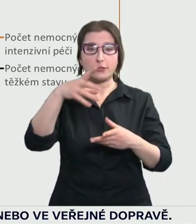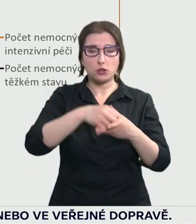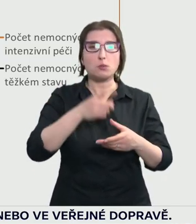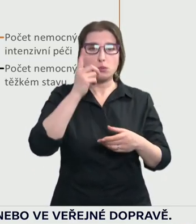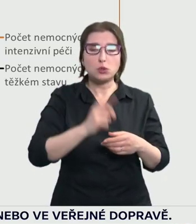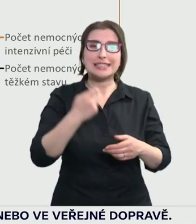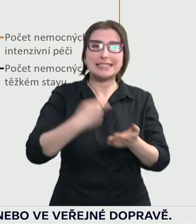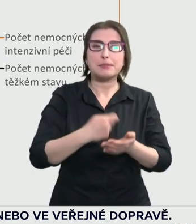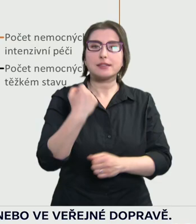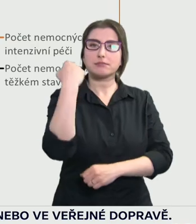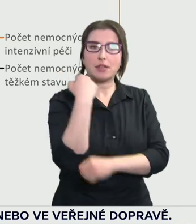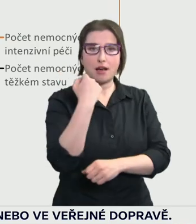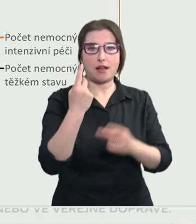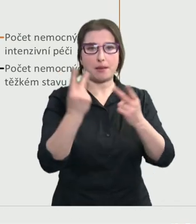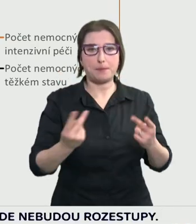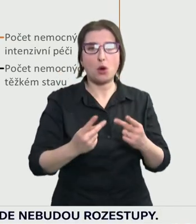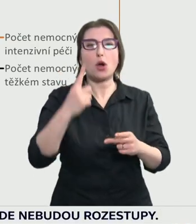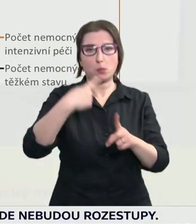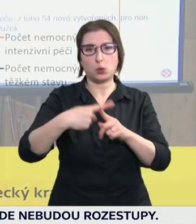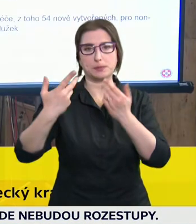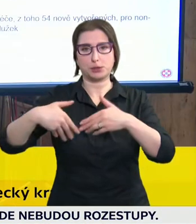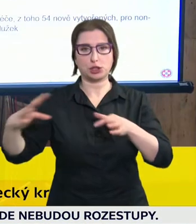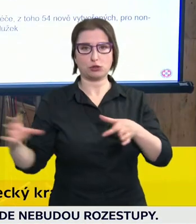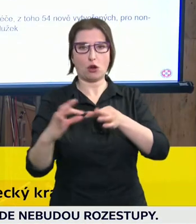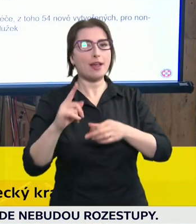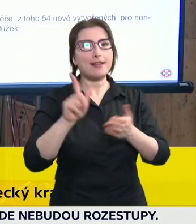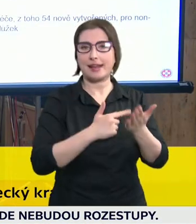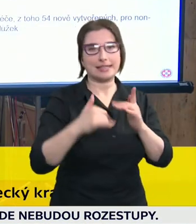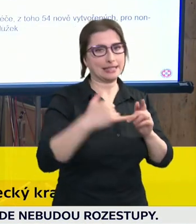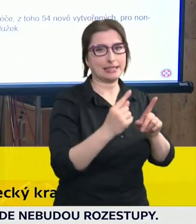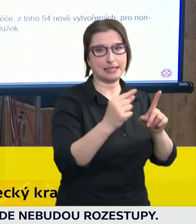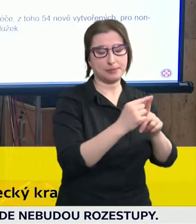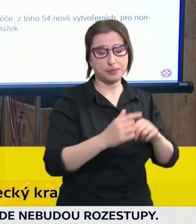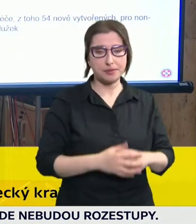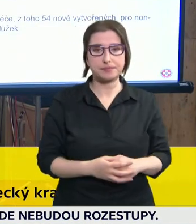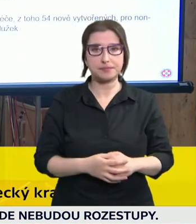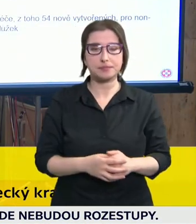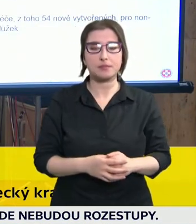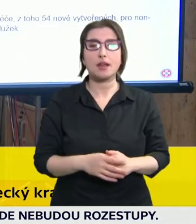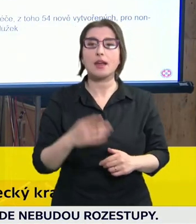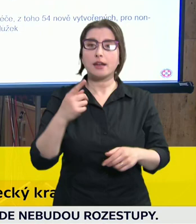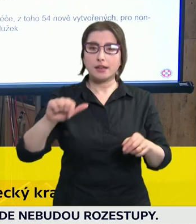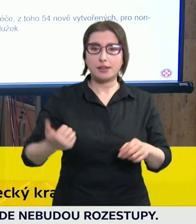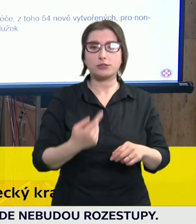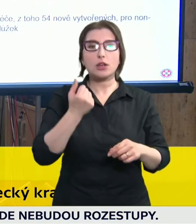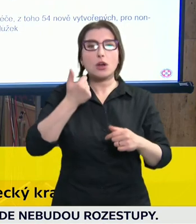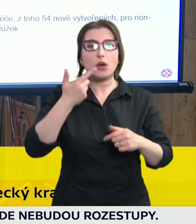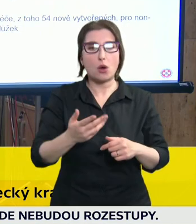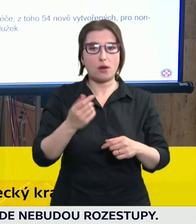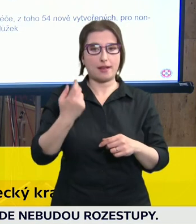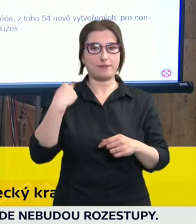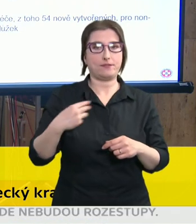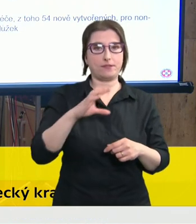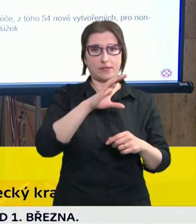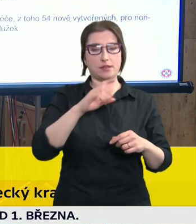způsobem hospitalizováni. Jenom pro upřesnění, jaké zdroje jsme vyčlenili v našem kraji,